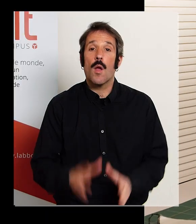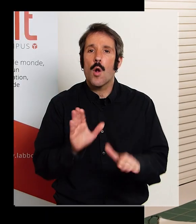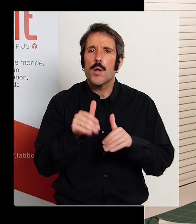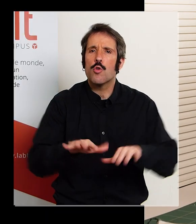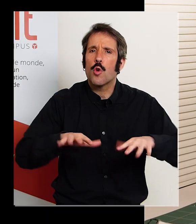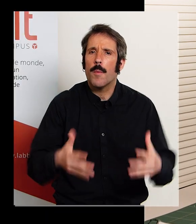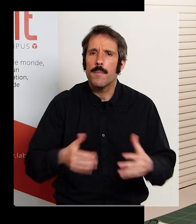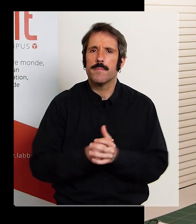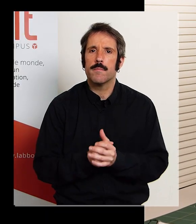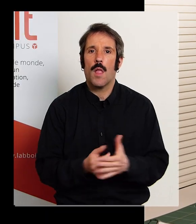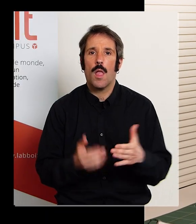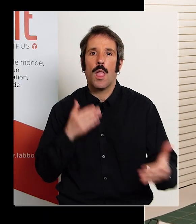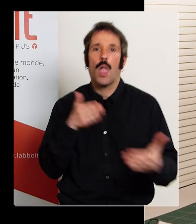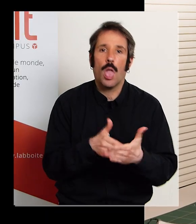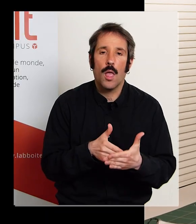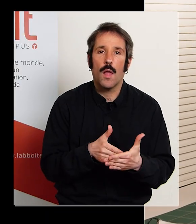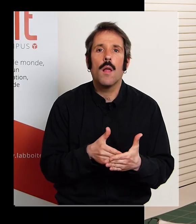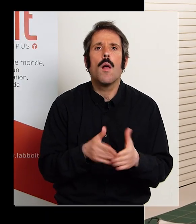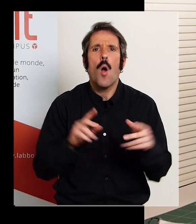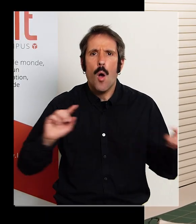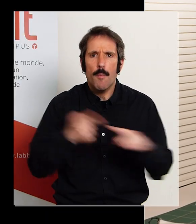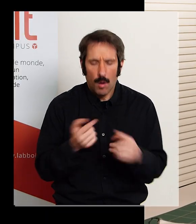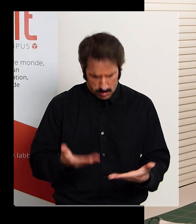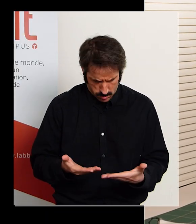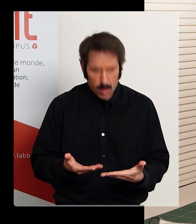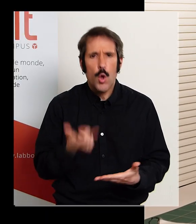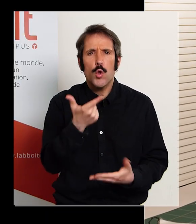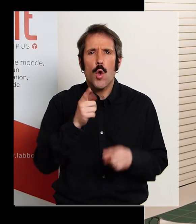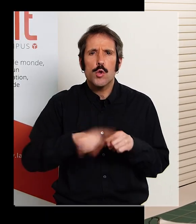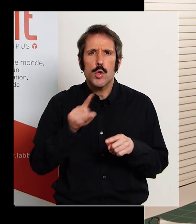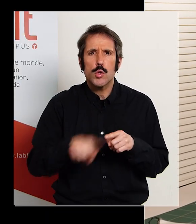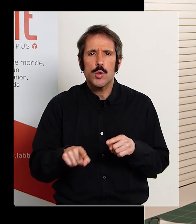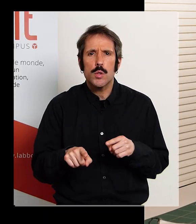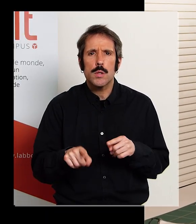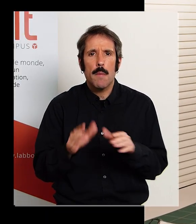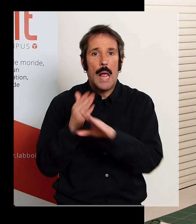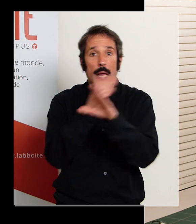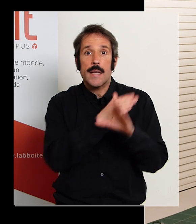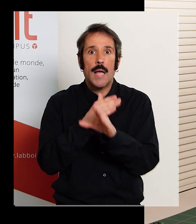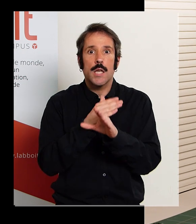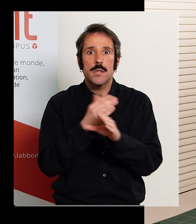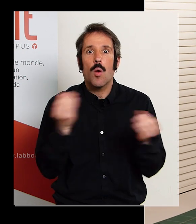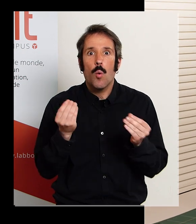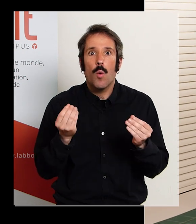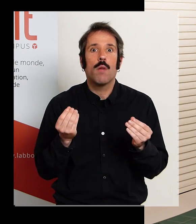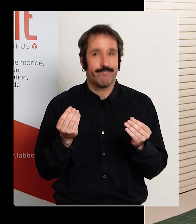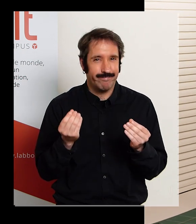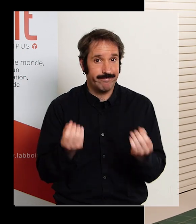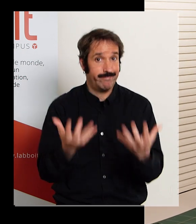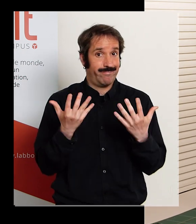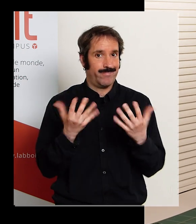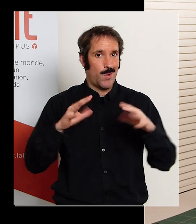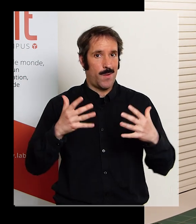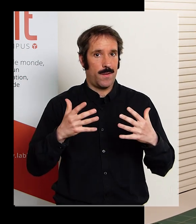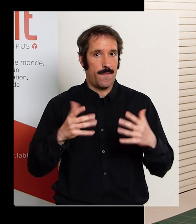Pour continuer, on se retrouve bloqué. En effet, sur le plan, il y a deux éléments qui sont actuellement cachés dans la machine. Pour les